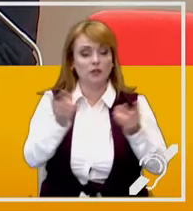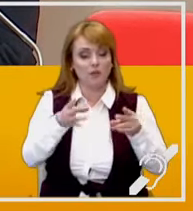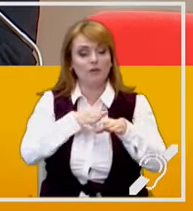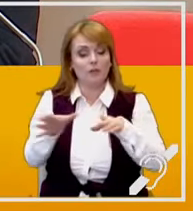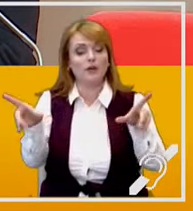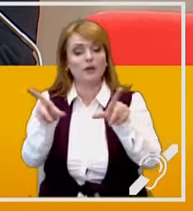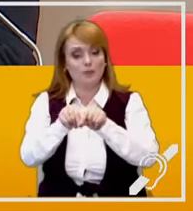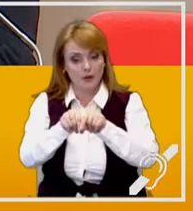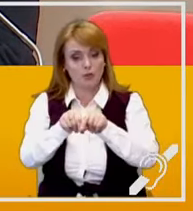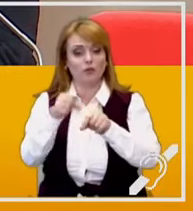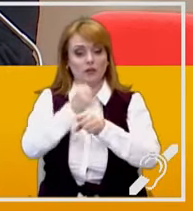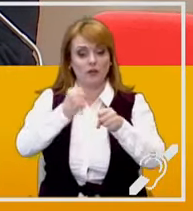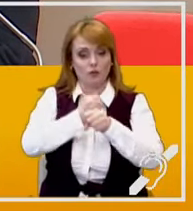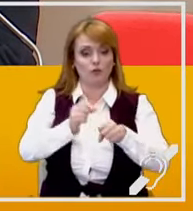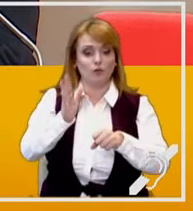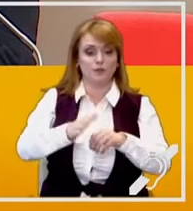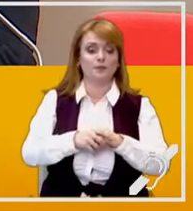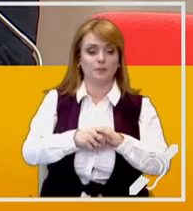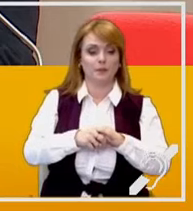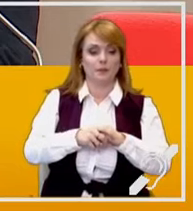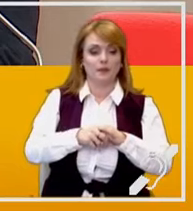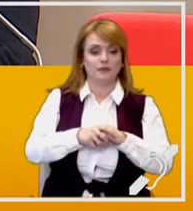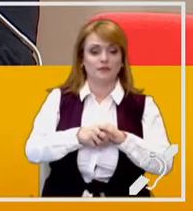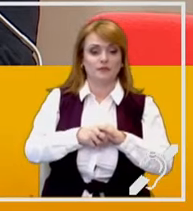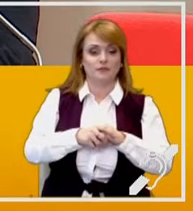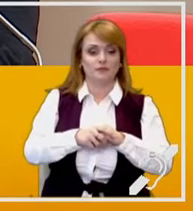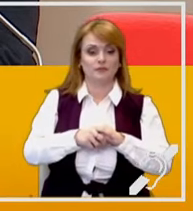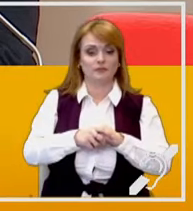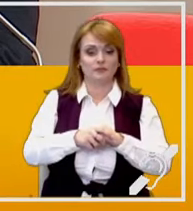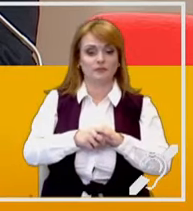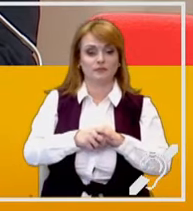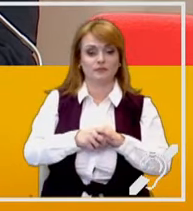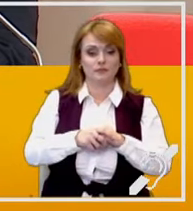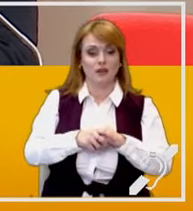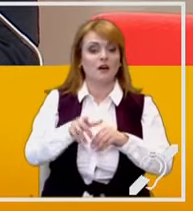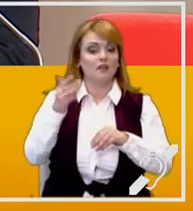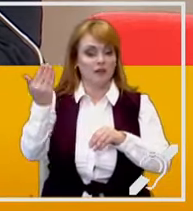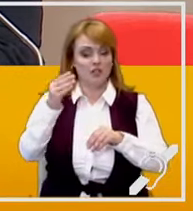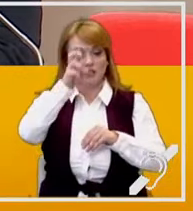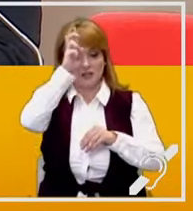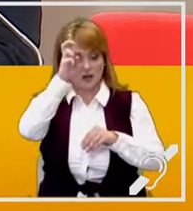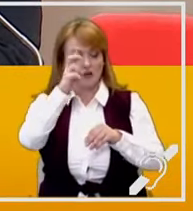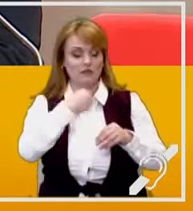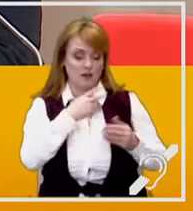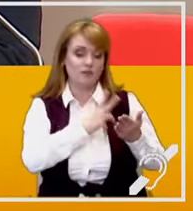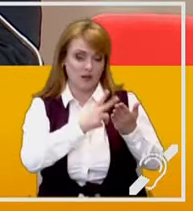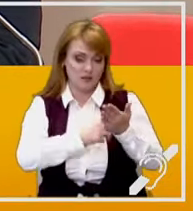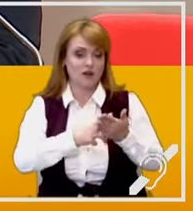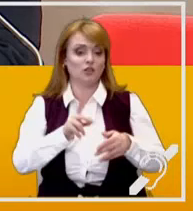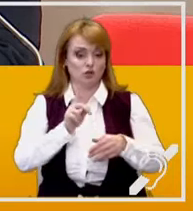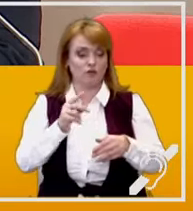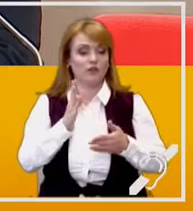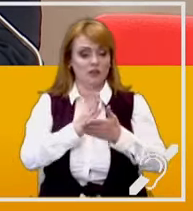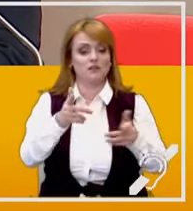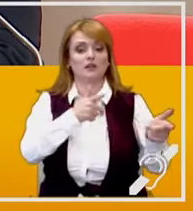to put the show on the road, as they say, and I think that's important because your determination, commitment to